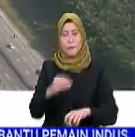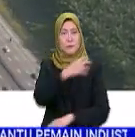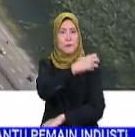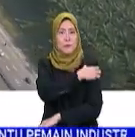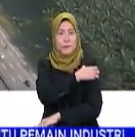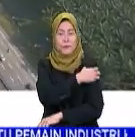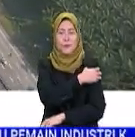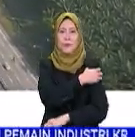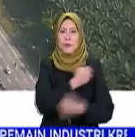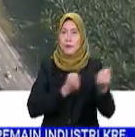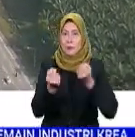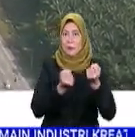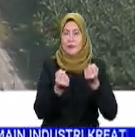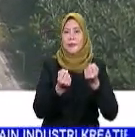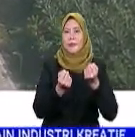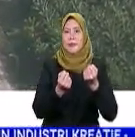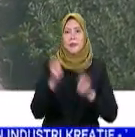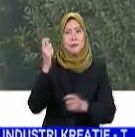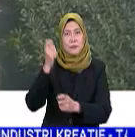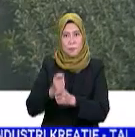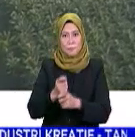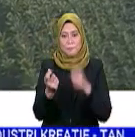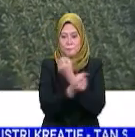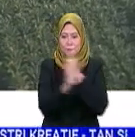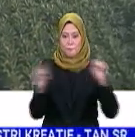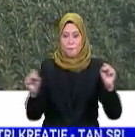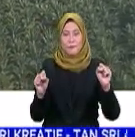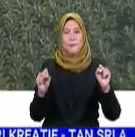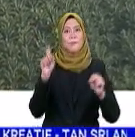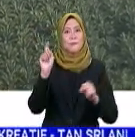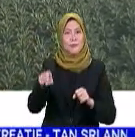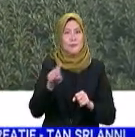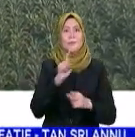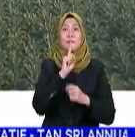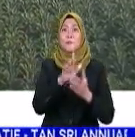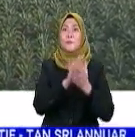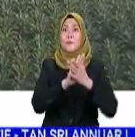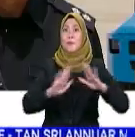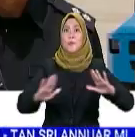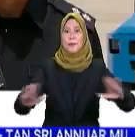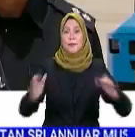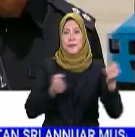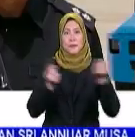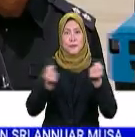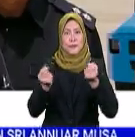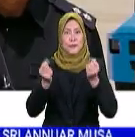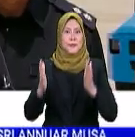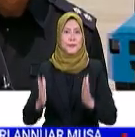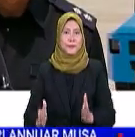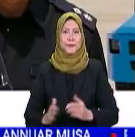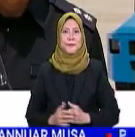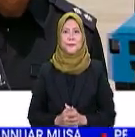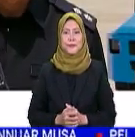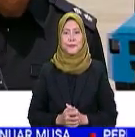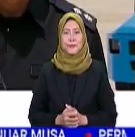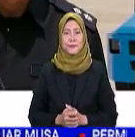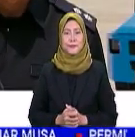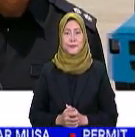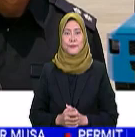penguasaan traffic qwerty akan tetap bersedia bagi memastikan keselamatan pengguna lebuh Raya